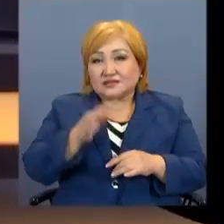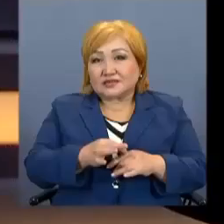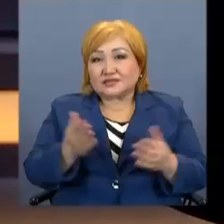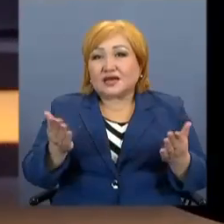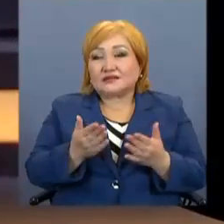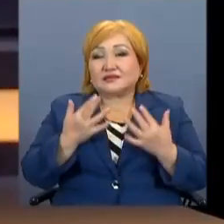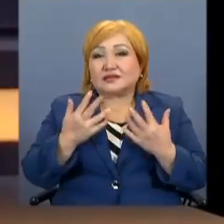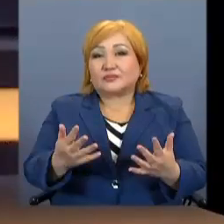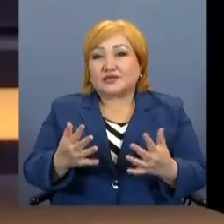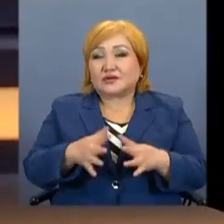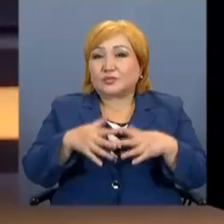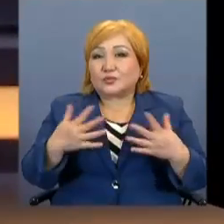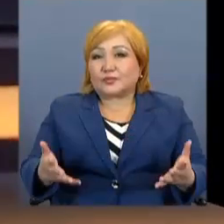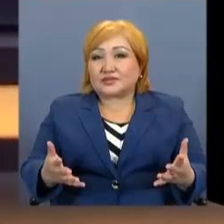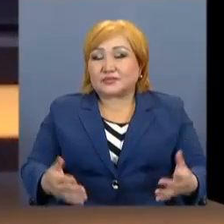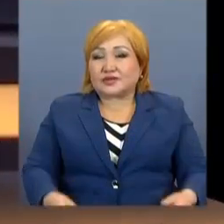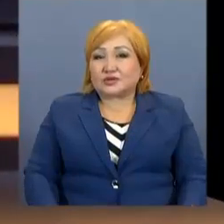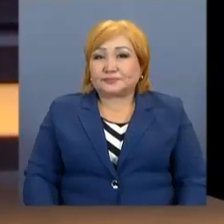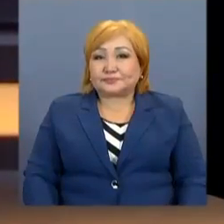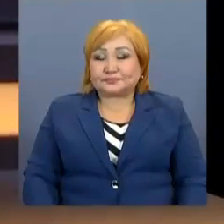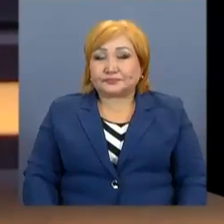бөлігі? Техникалық талаптар енді